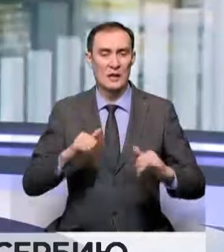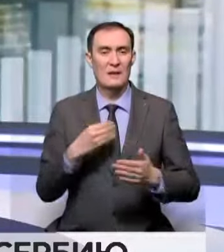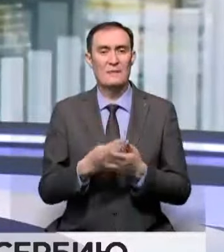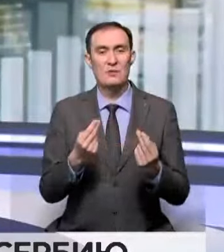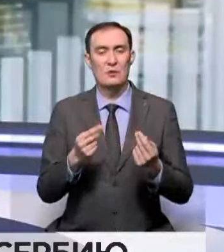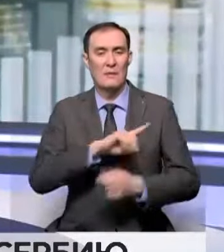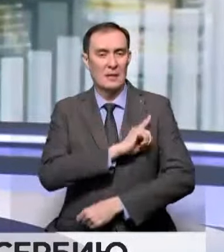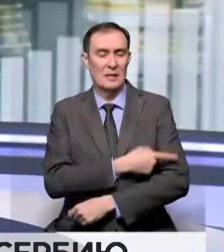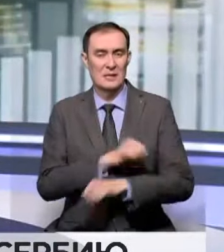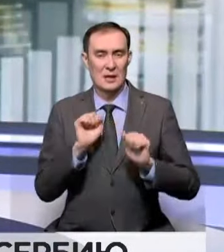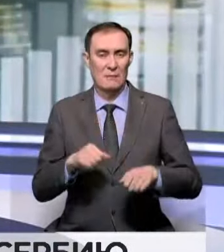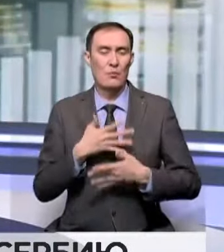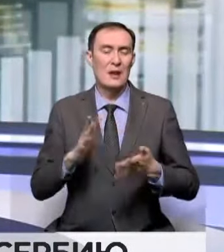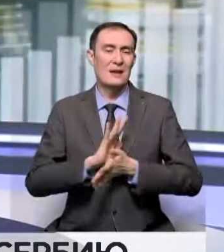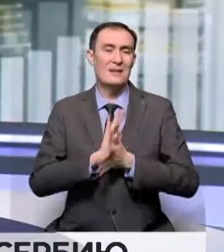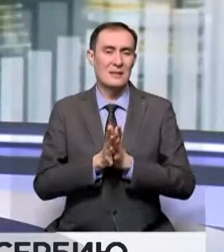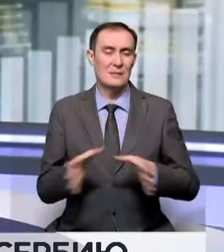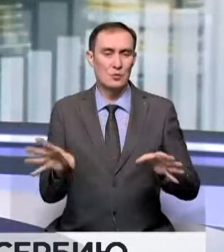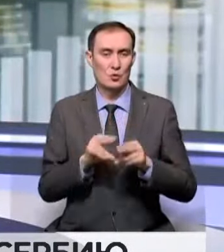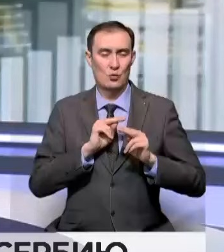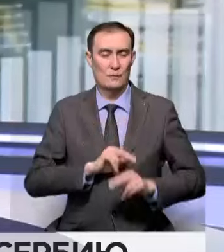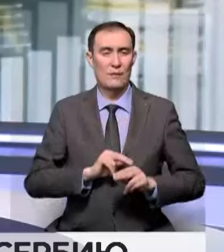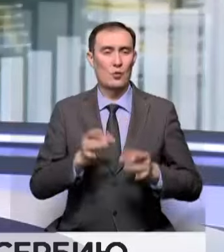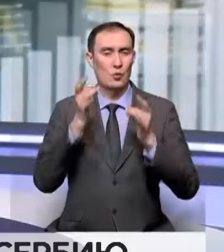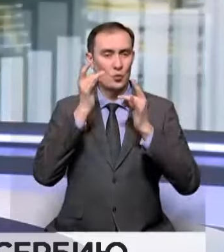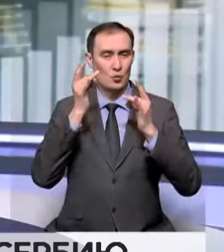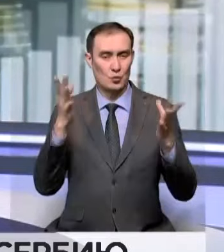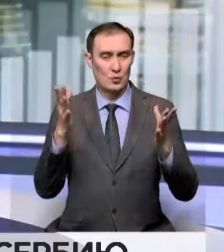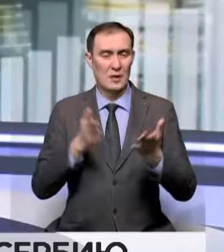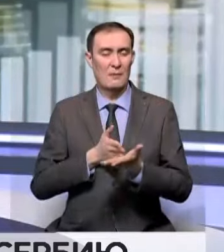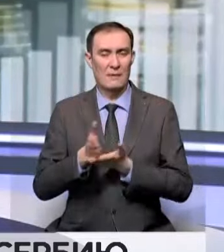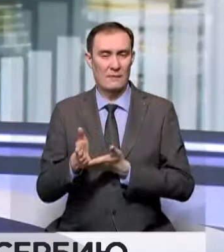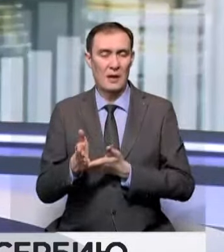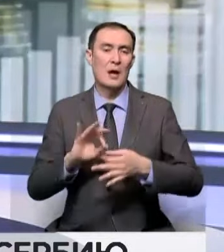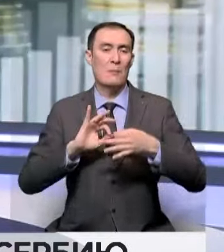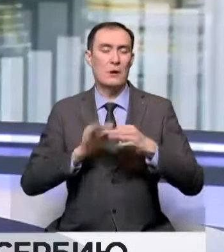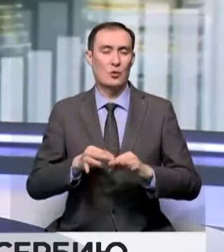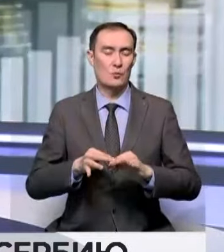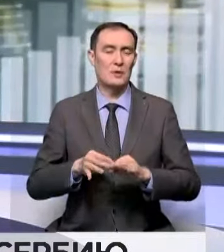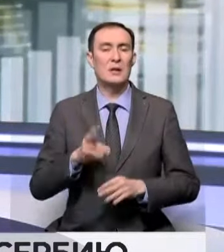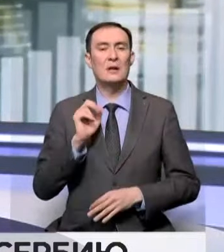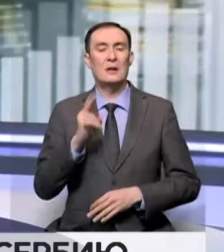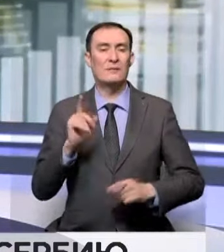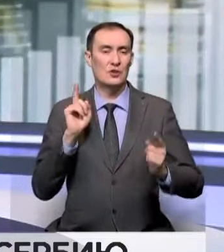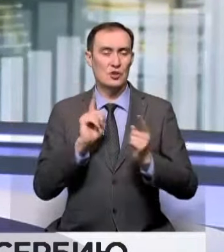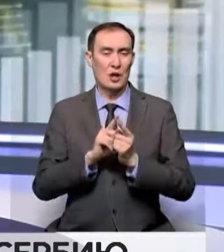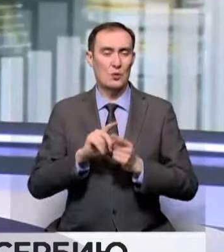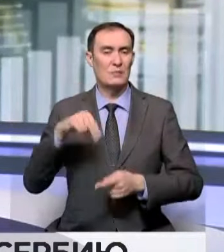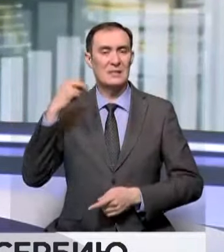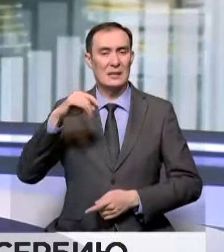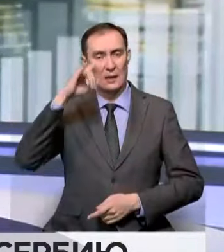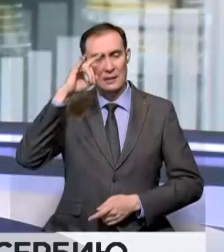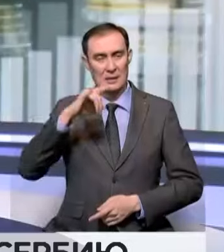инвестиционного потенциала. Более тесным должно быть сотрудничество и в культурно-гуманитарной сфере. Подробнее о том, как встречают